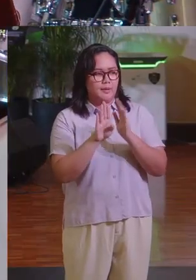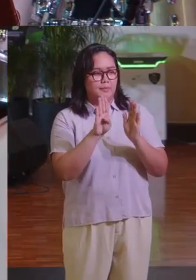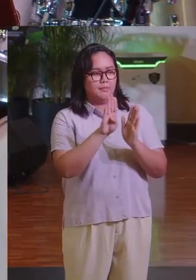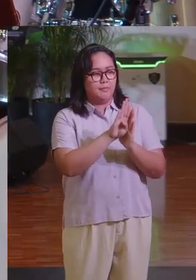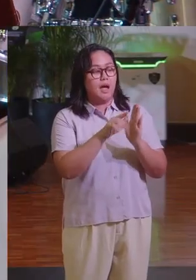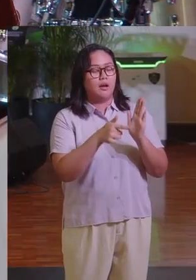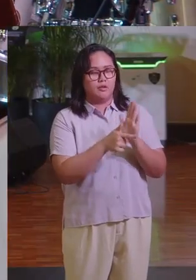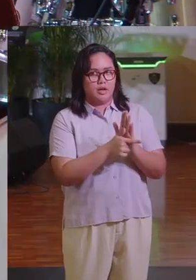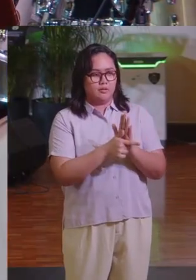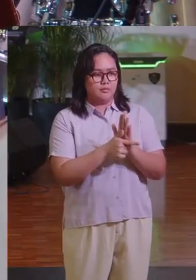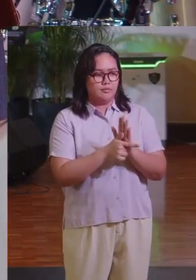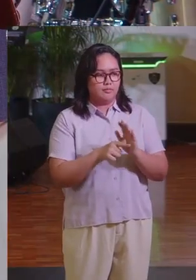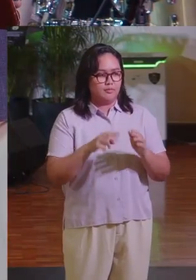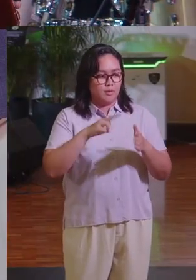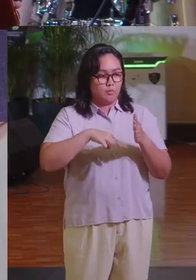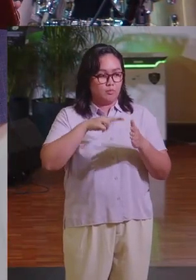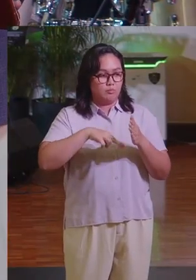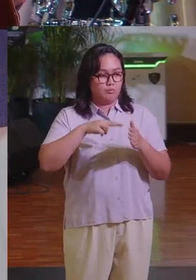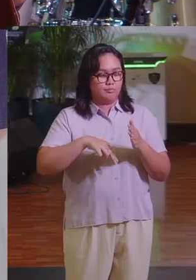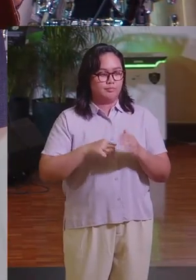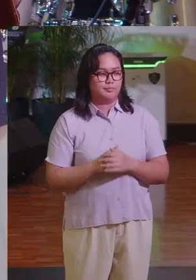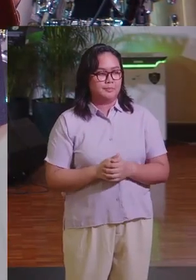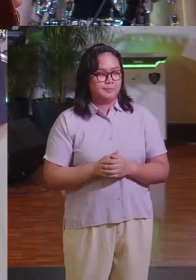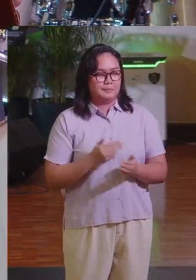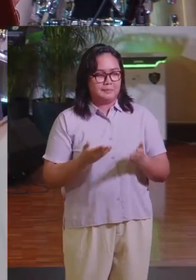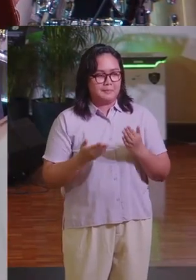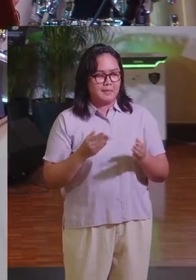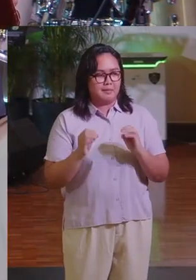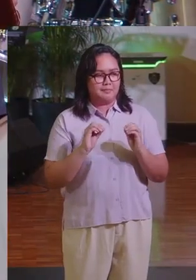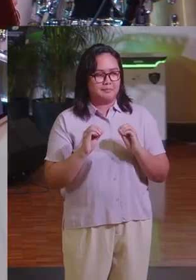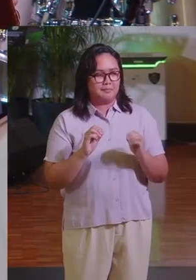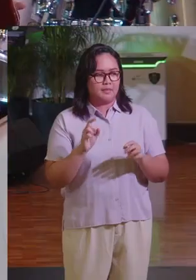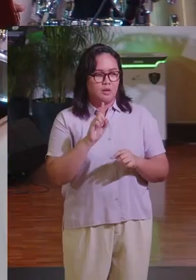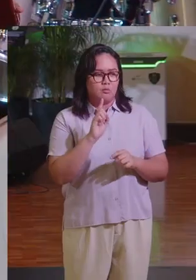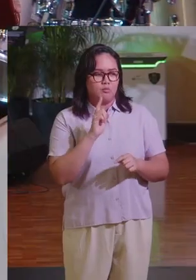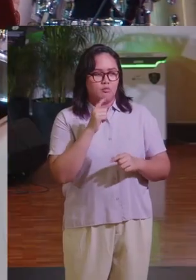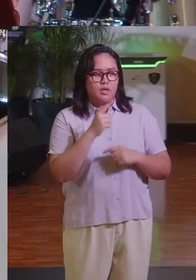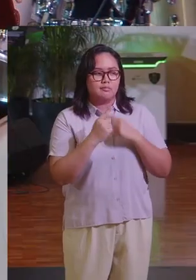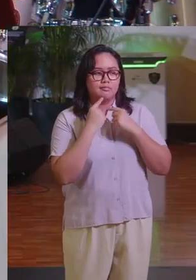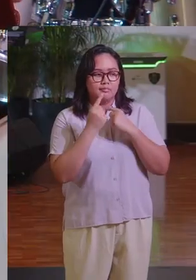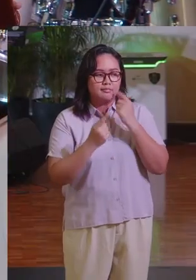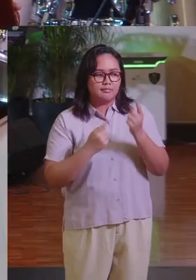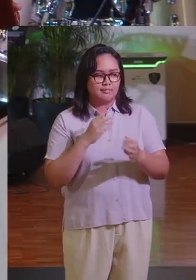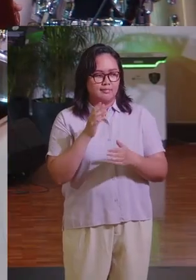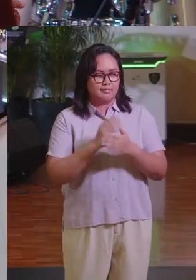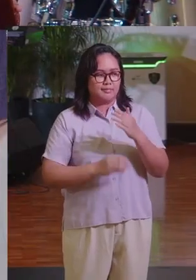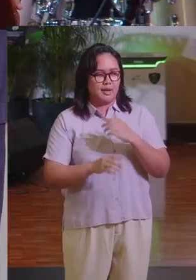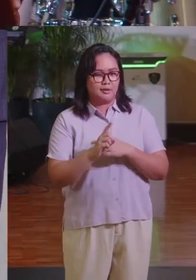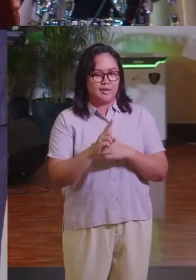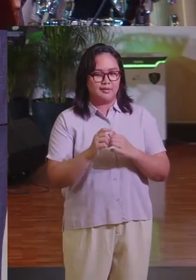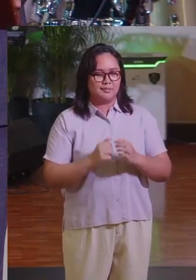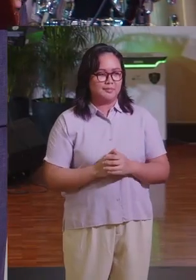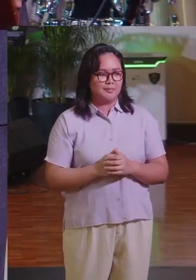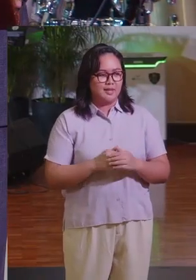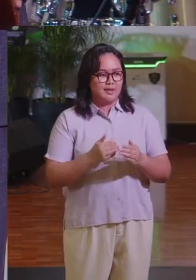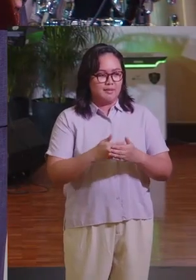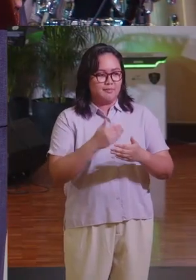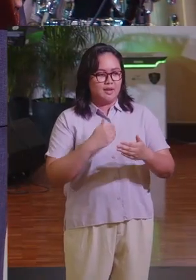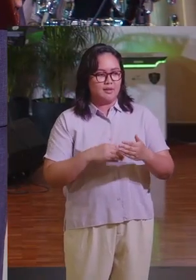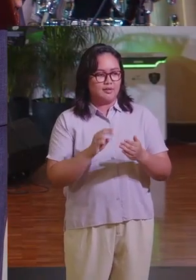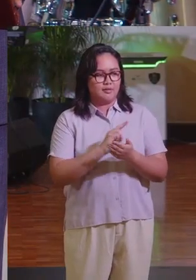atin ay hindi po, wala po rito. No? Tignan natin yung nangyari bago po sa verse